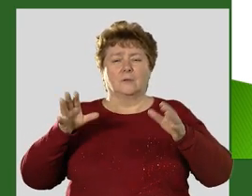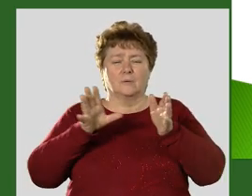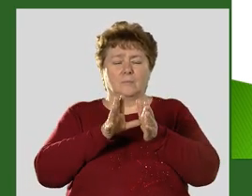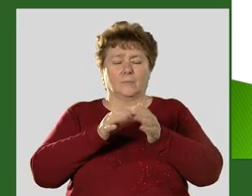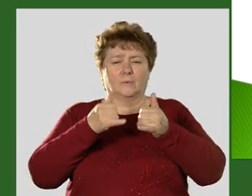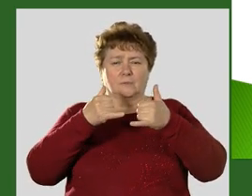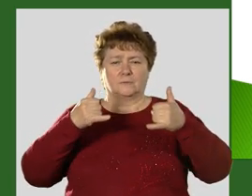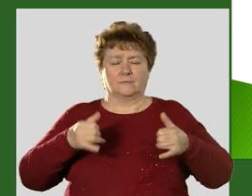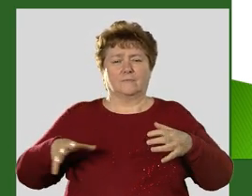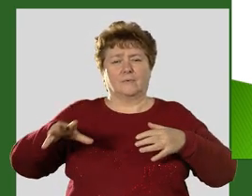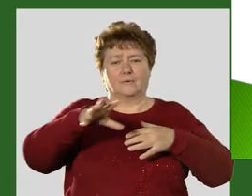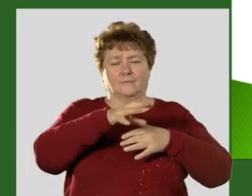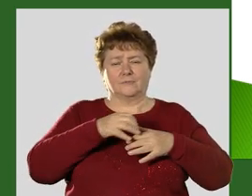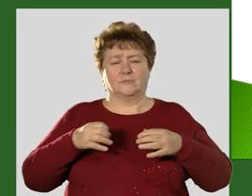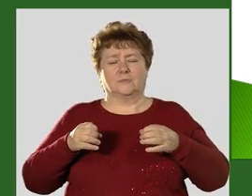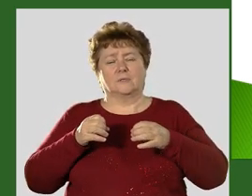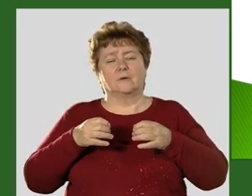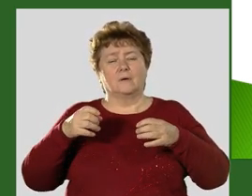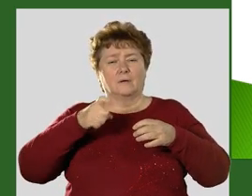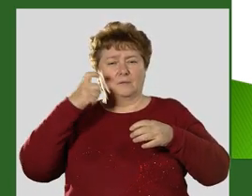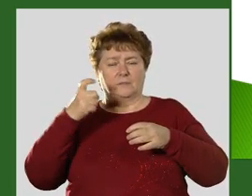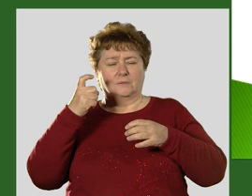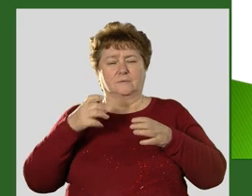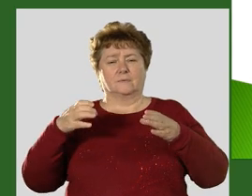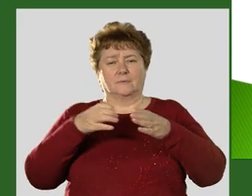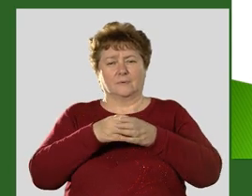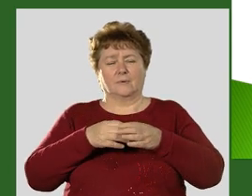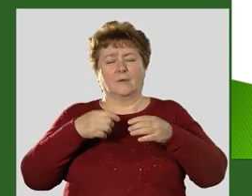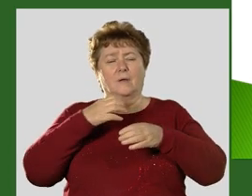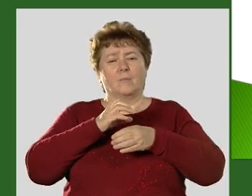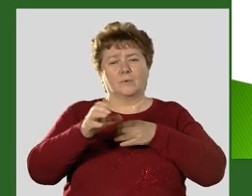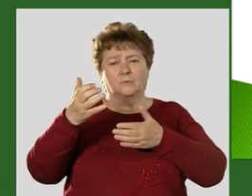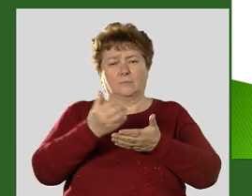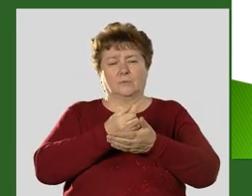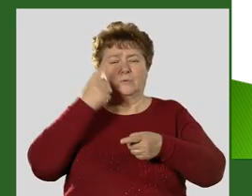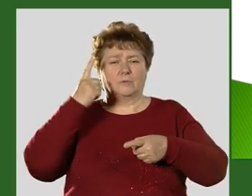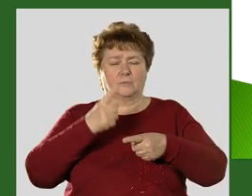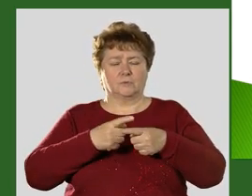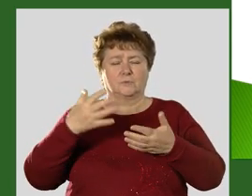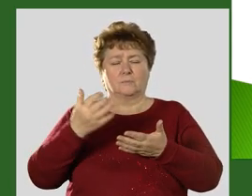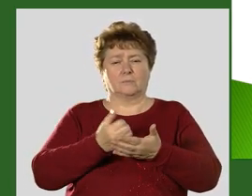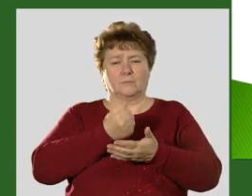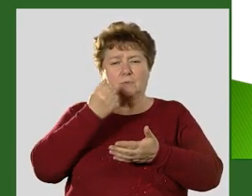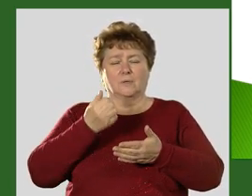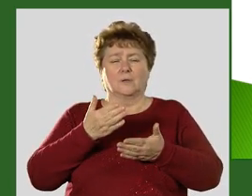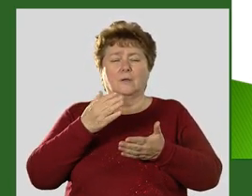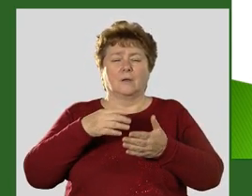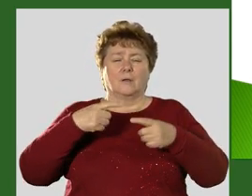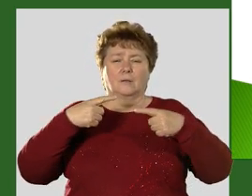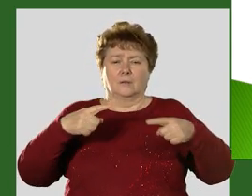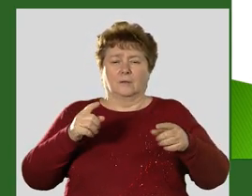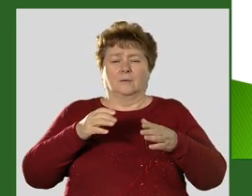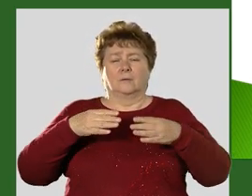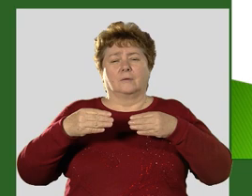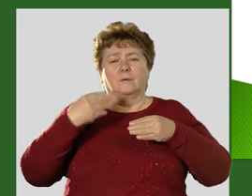способствует развитию во всех сферах хозяйства. Продукция, полученная химическим путем, отличается